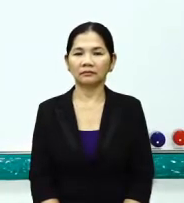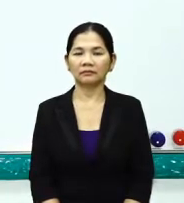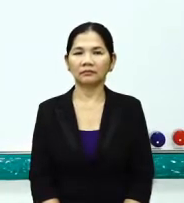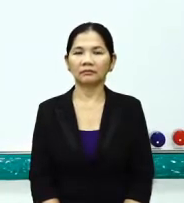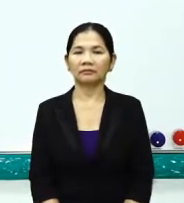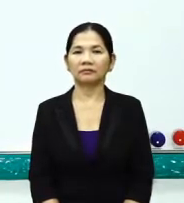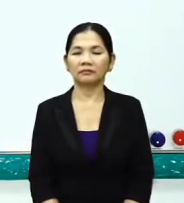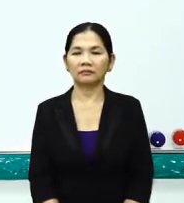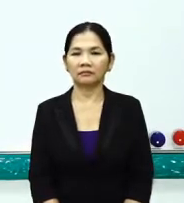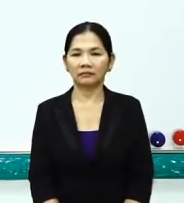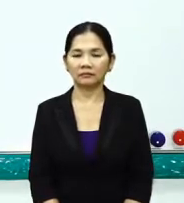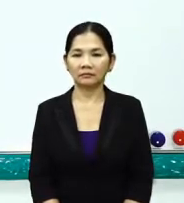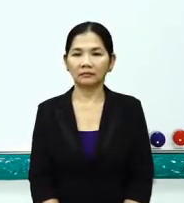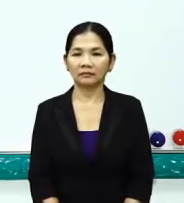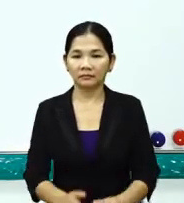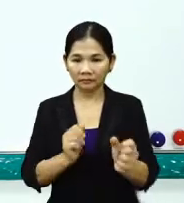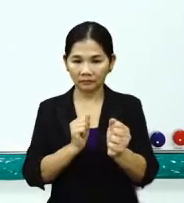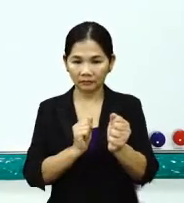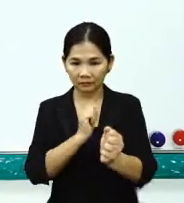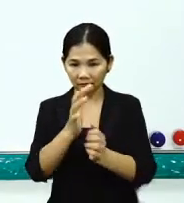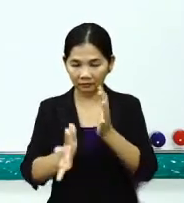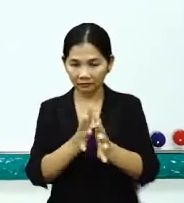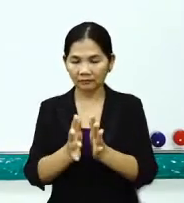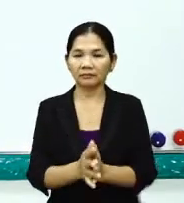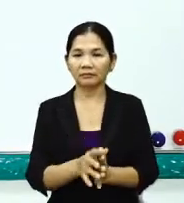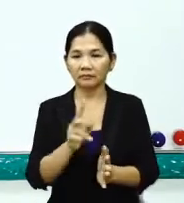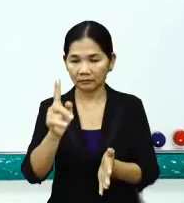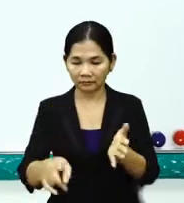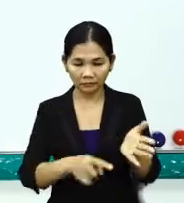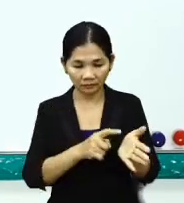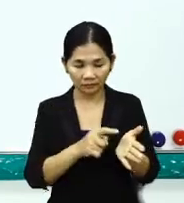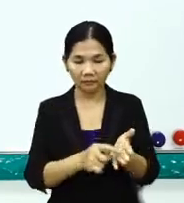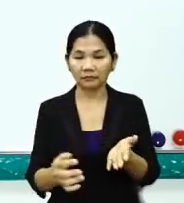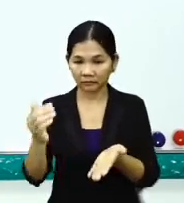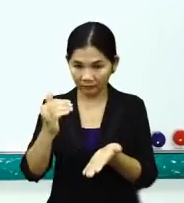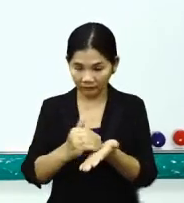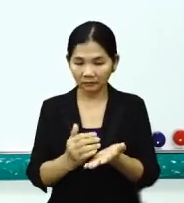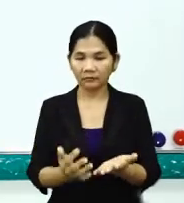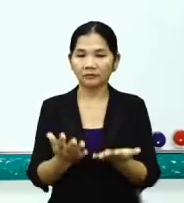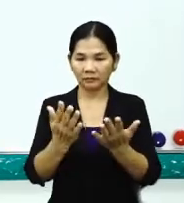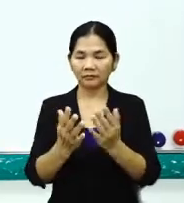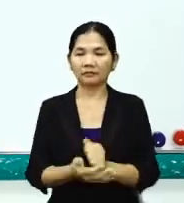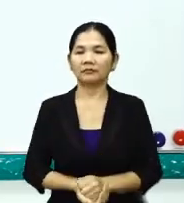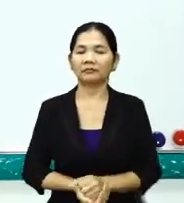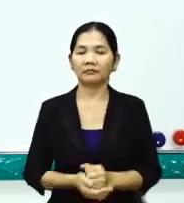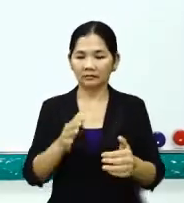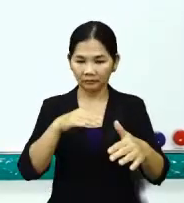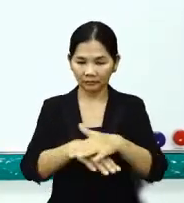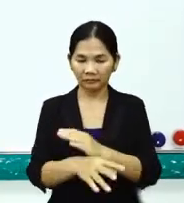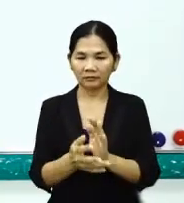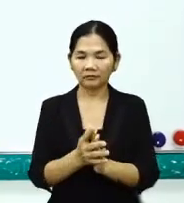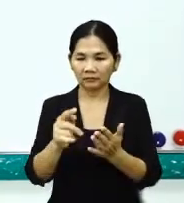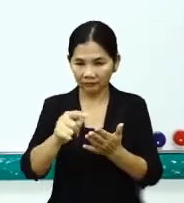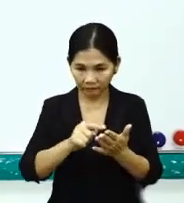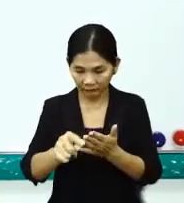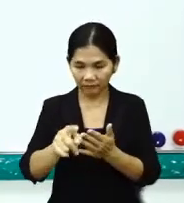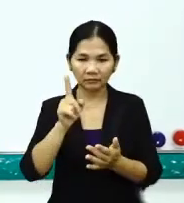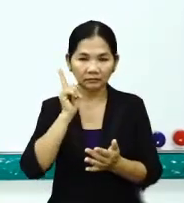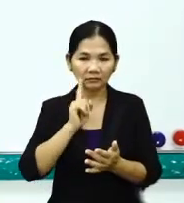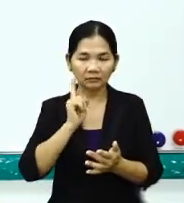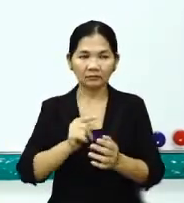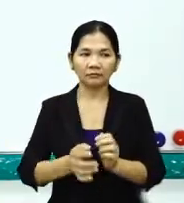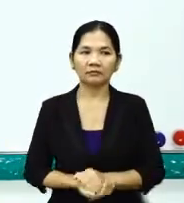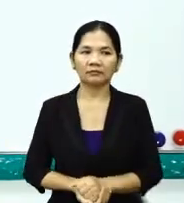chập đám cho mùi nặng cứu nè khu chừng ó hay nặng an làng với tiền là con con cho rôm cái cầm hoa con mới nói